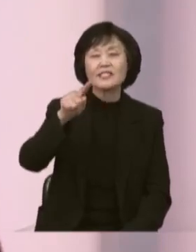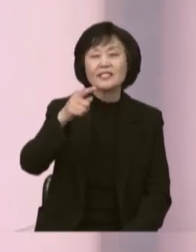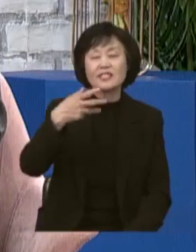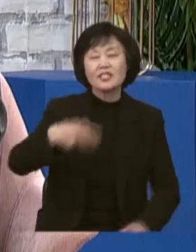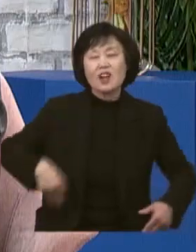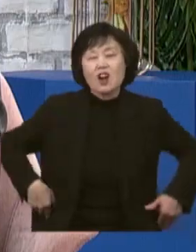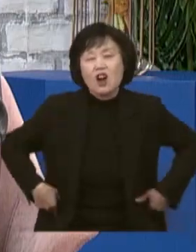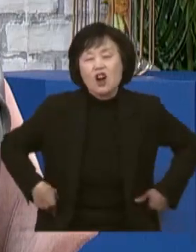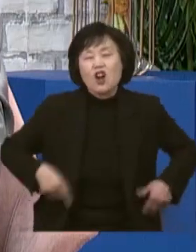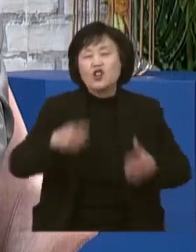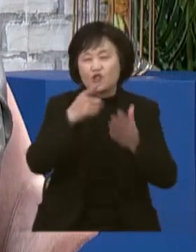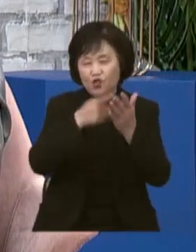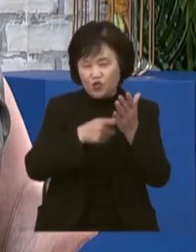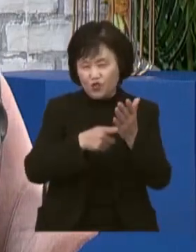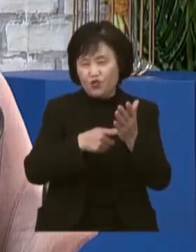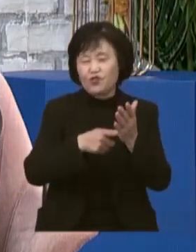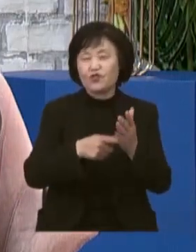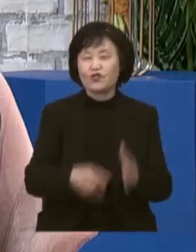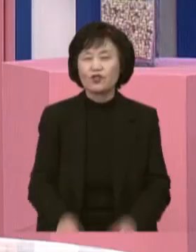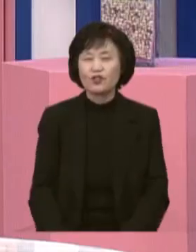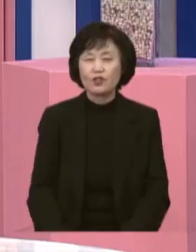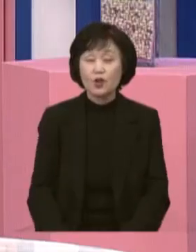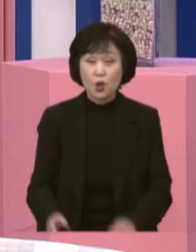28일 날. 아직 회복이 덜 됐네요.